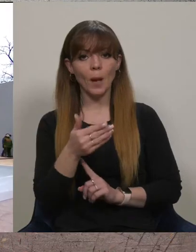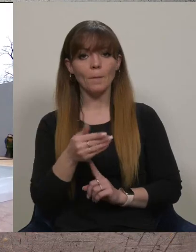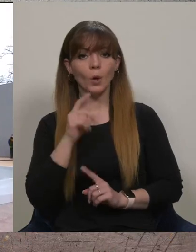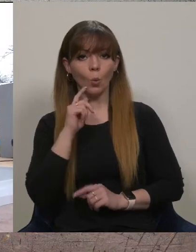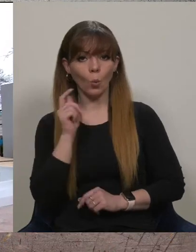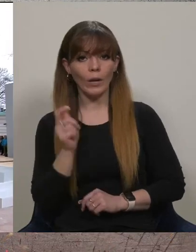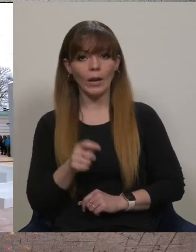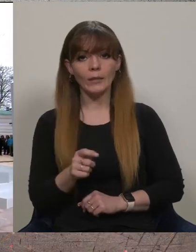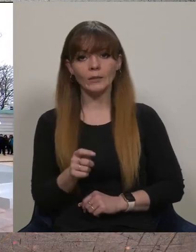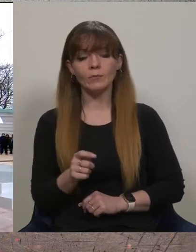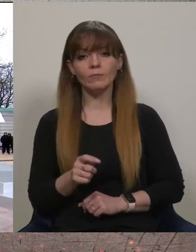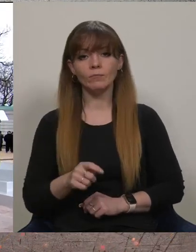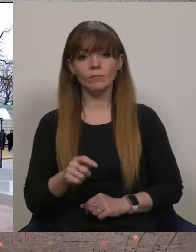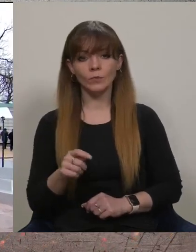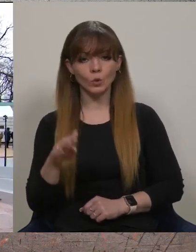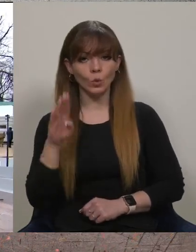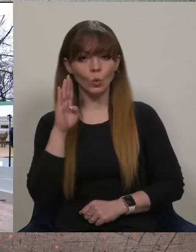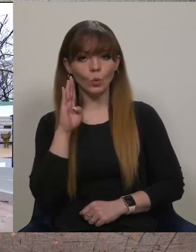України! Струнко!